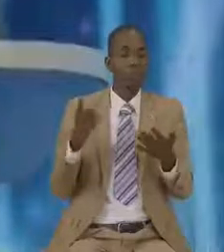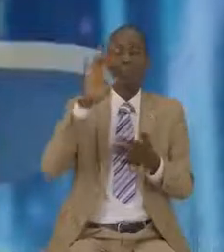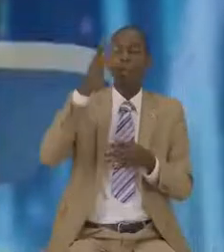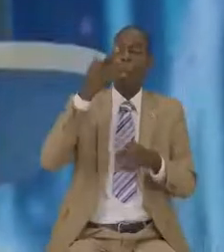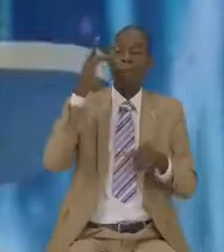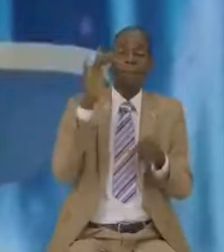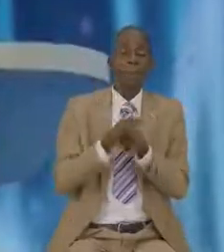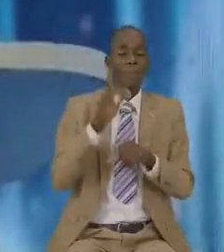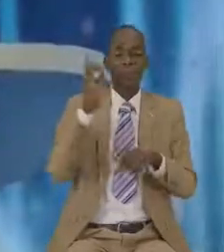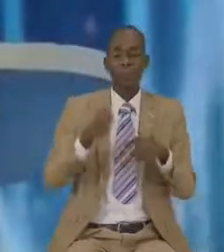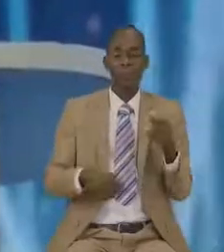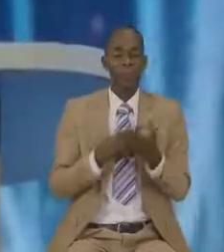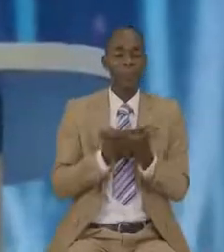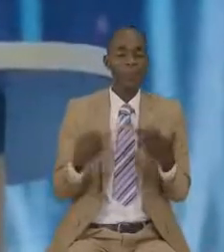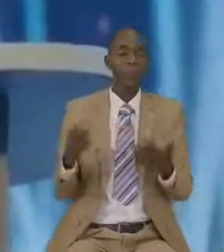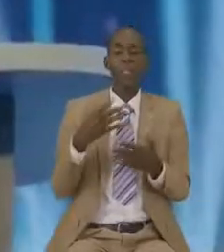faillir.